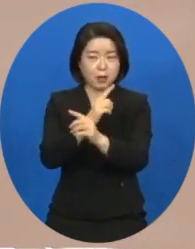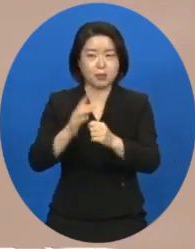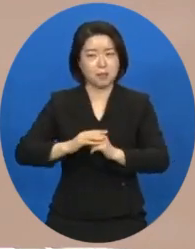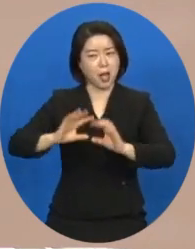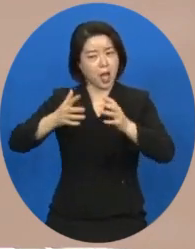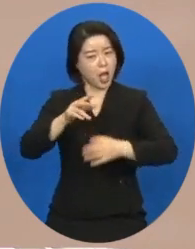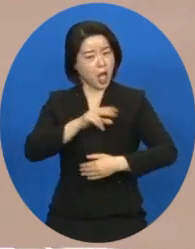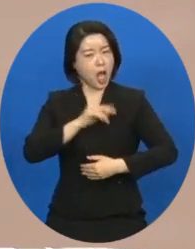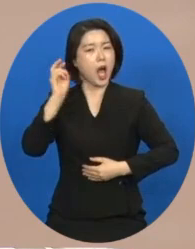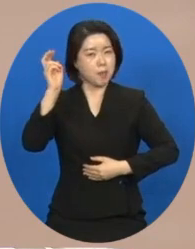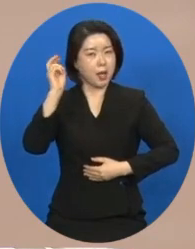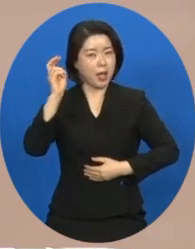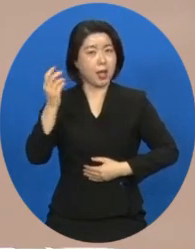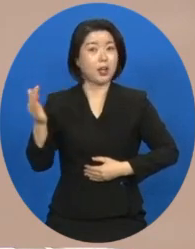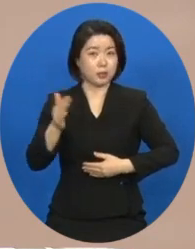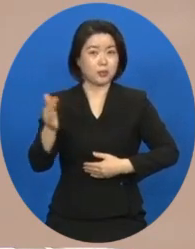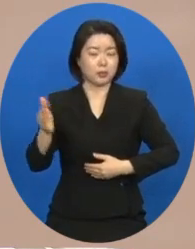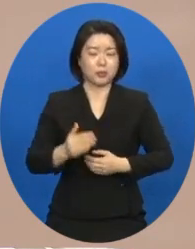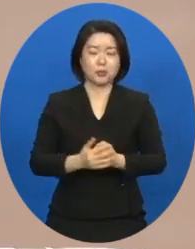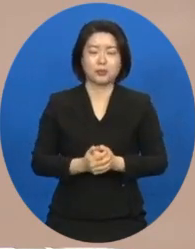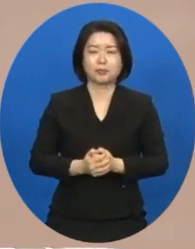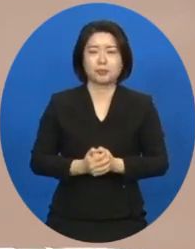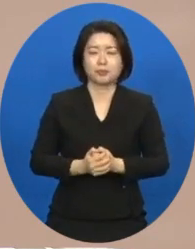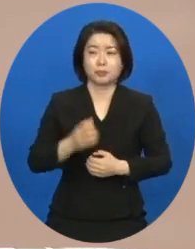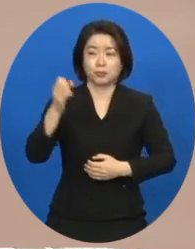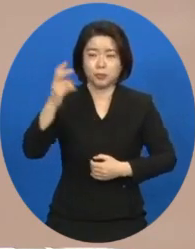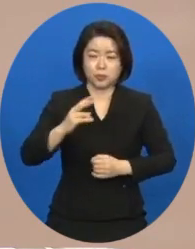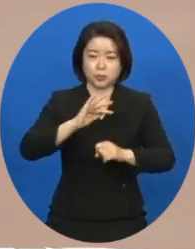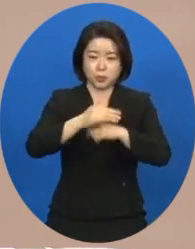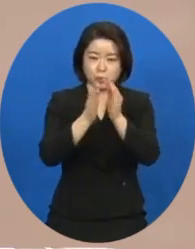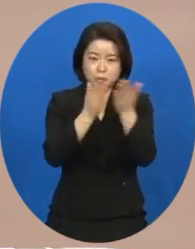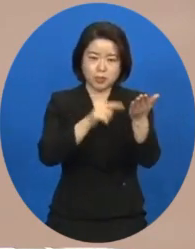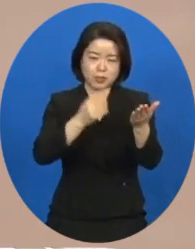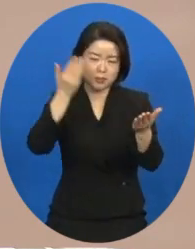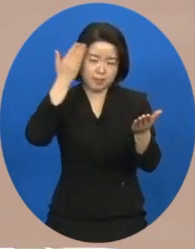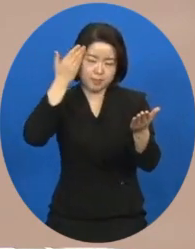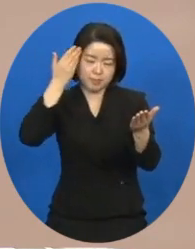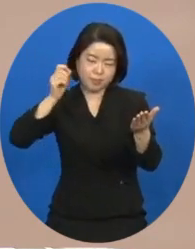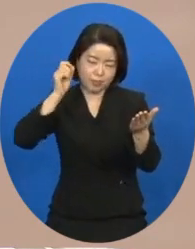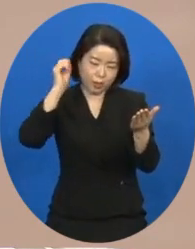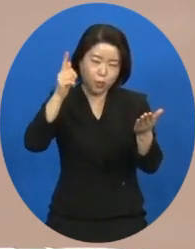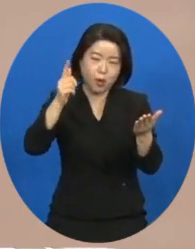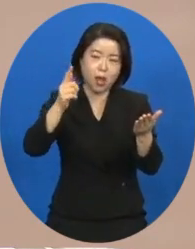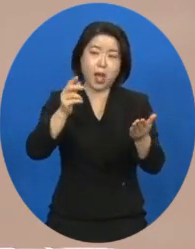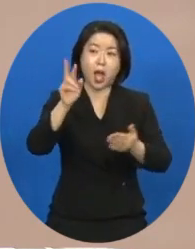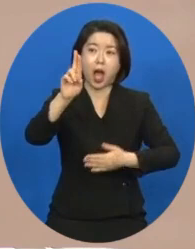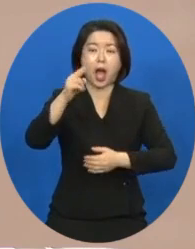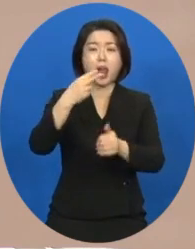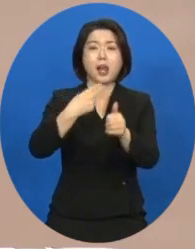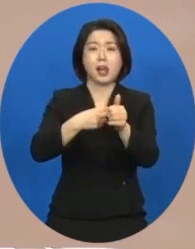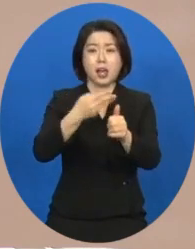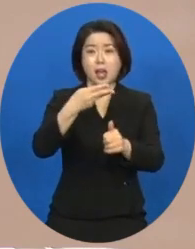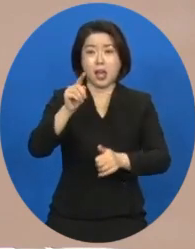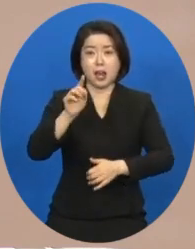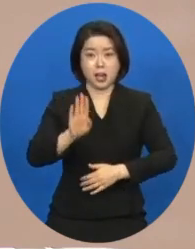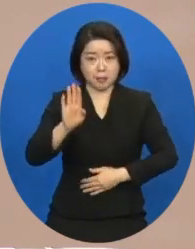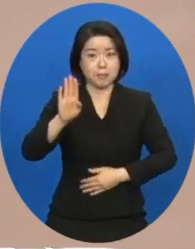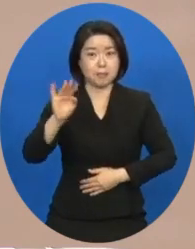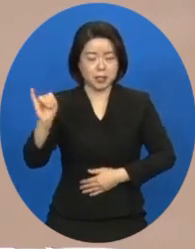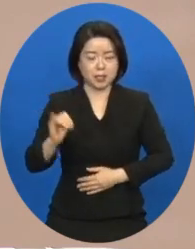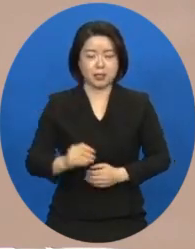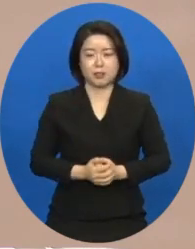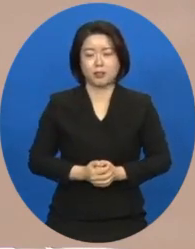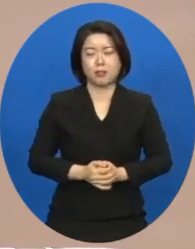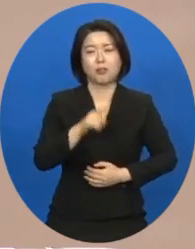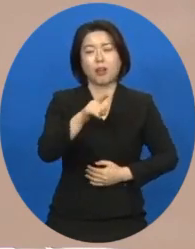되는 사람입니다. 그리고 성경을 잘 아는 랍비입니다. 근데 이 사람이 예수님께 나왔어요.